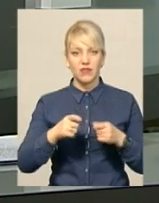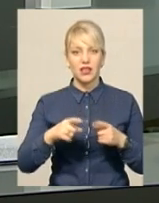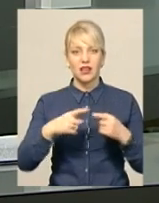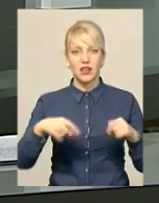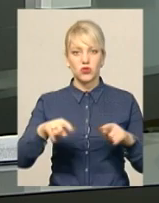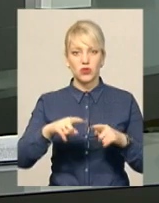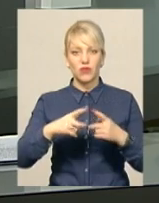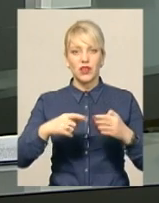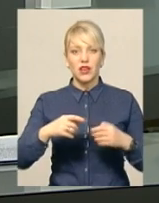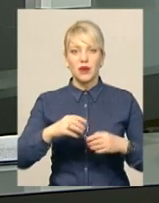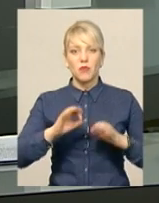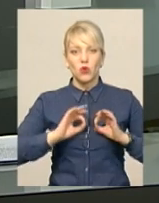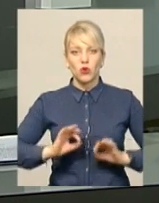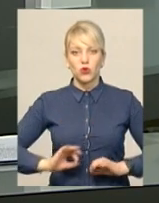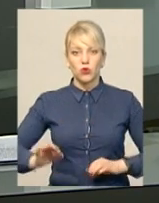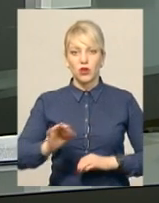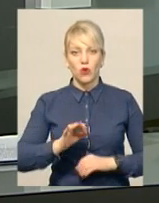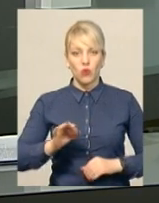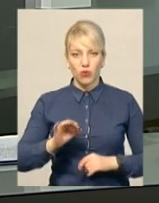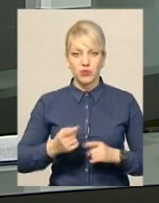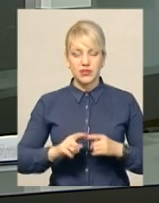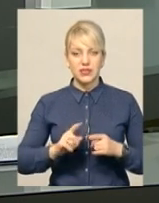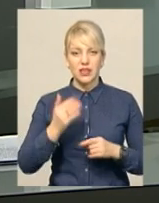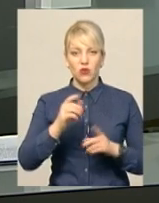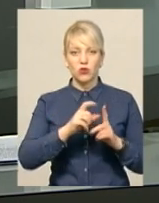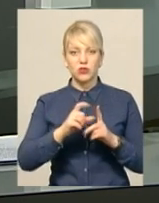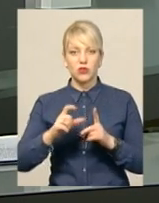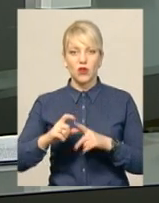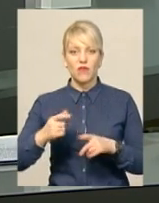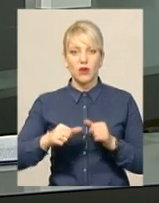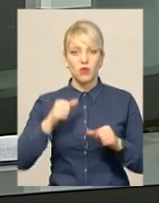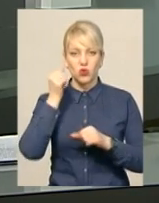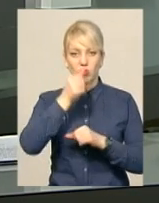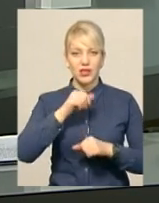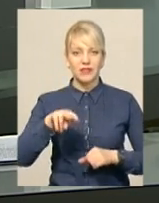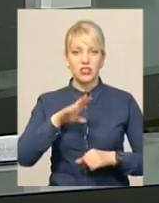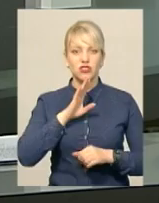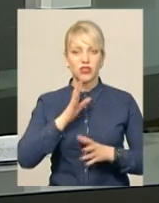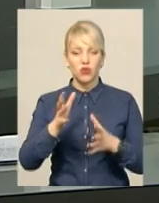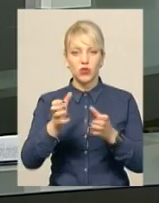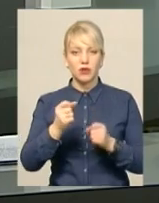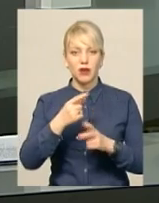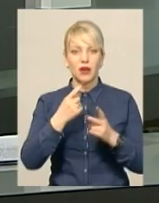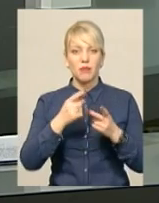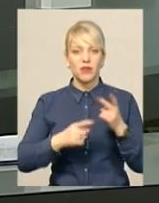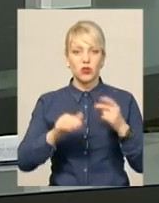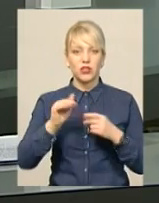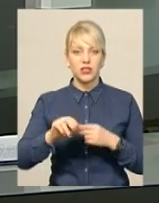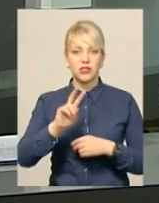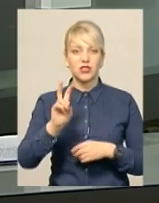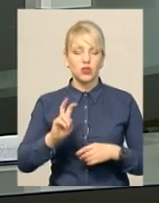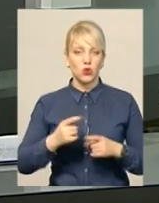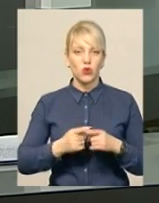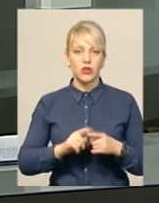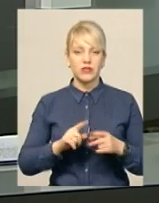відділу прокуратури області Сергій Наконечний. За його словами, торік у листопаді жінка одержала 1500 доларів. За це пообіцяла вплинути